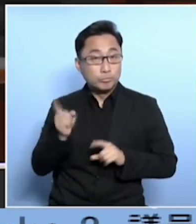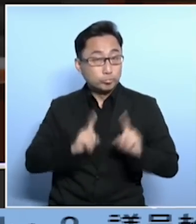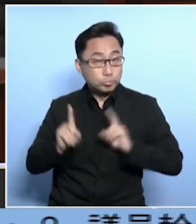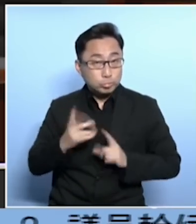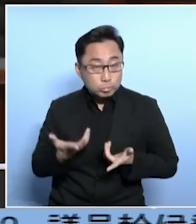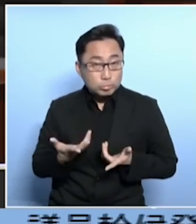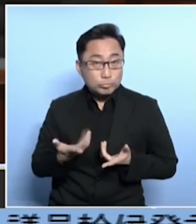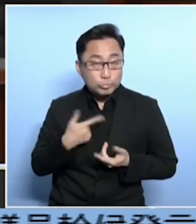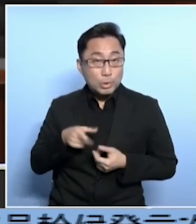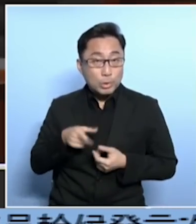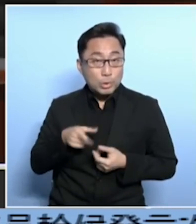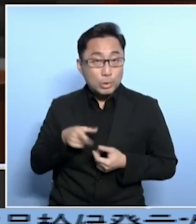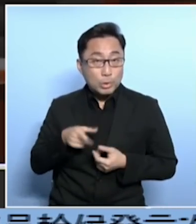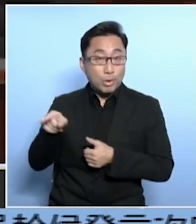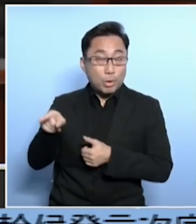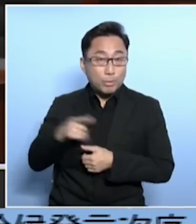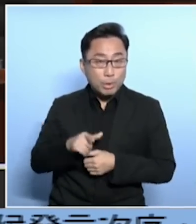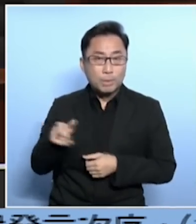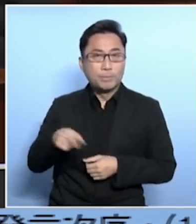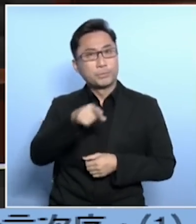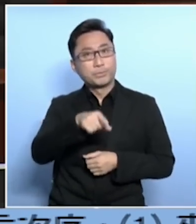事，我是說一個。